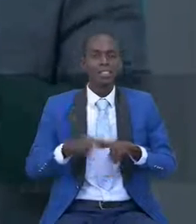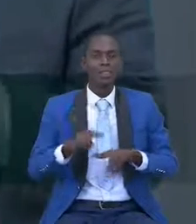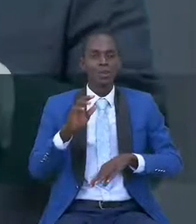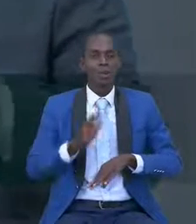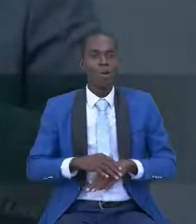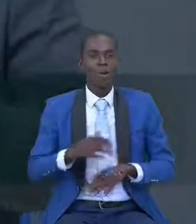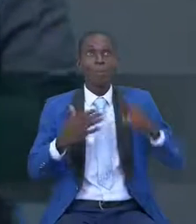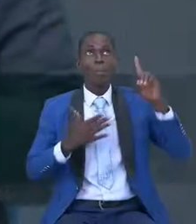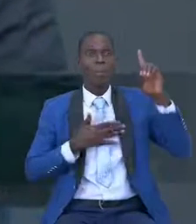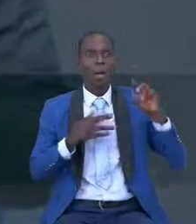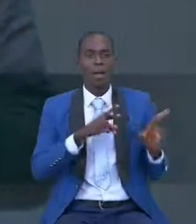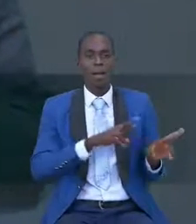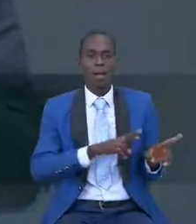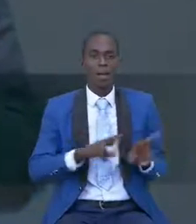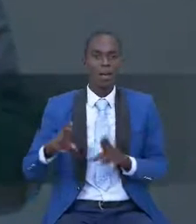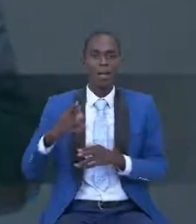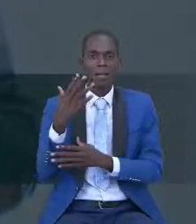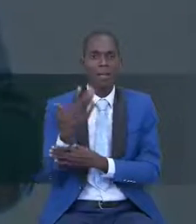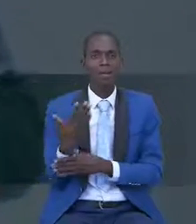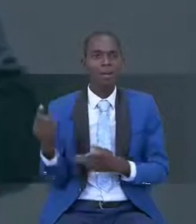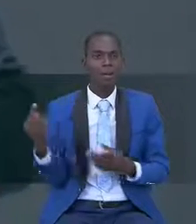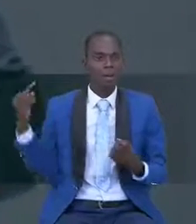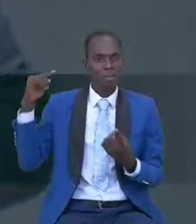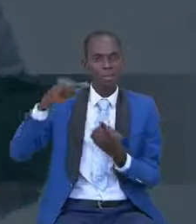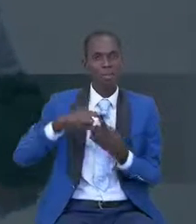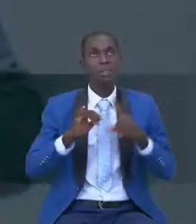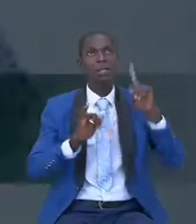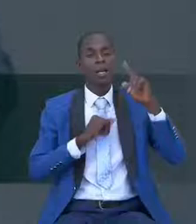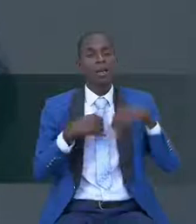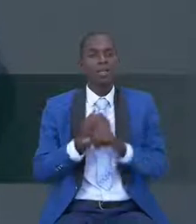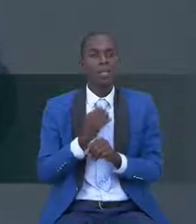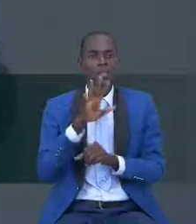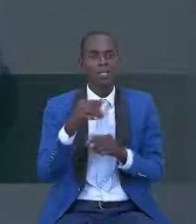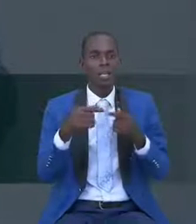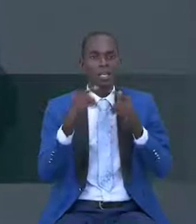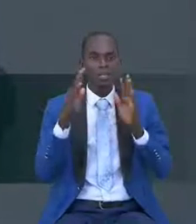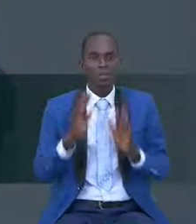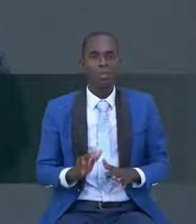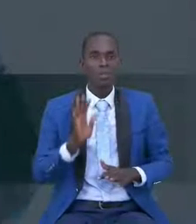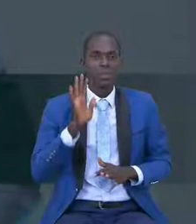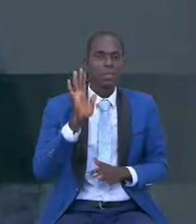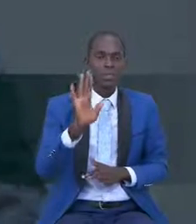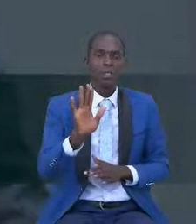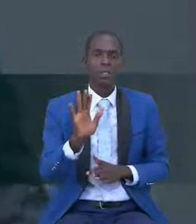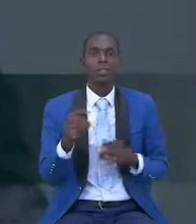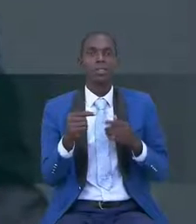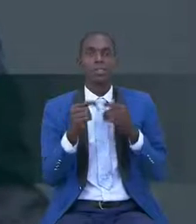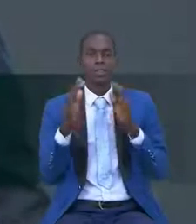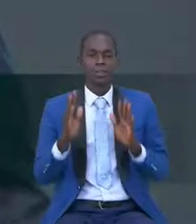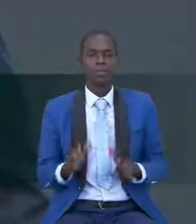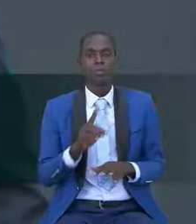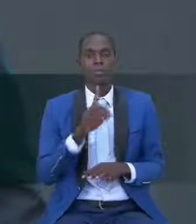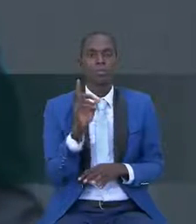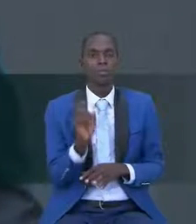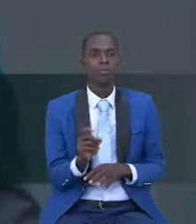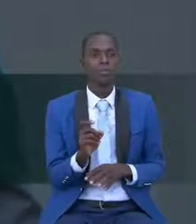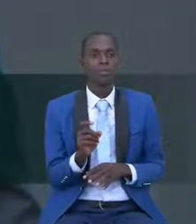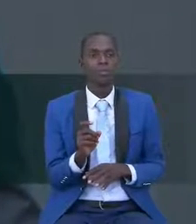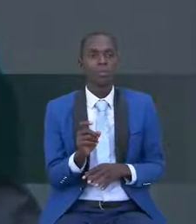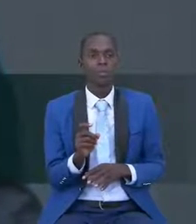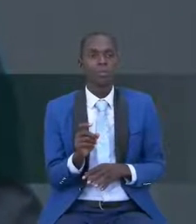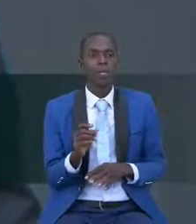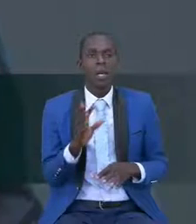Et aucun des anges a-t-il jamais dit « Assieds-toi mal droit jusqu'à ce que je fasse de tes ennemis ton marche-pied. » Verset 14. Ne sont-ils pas